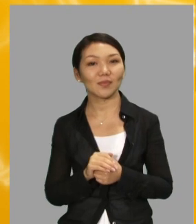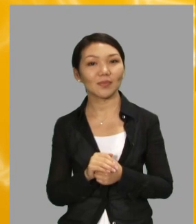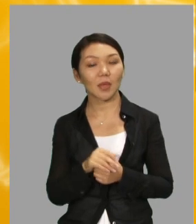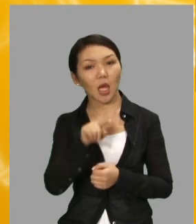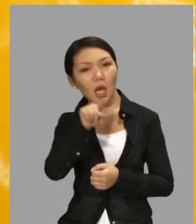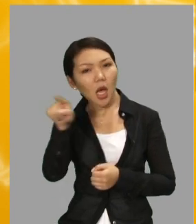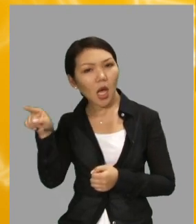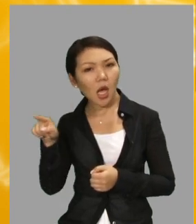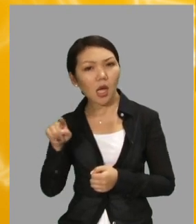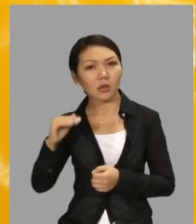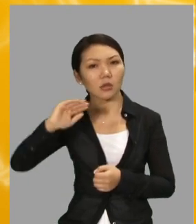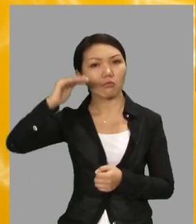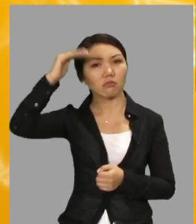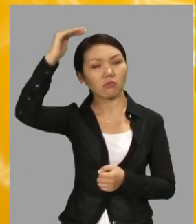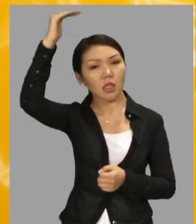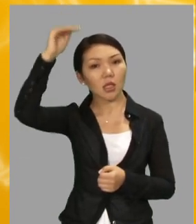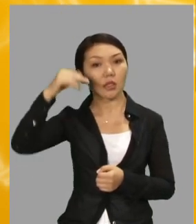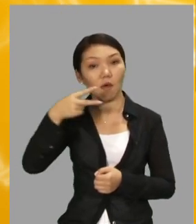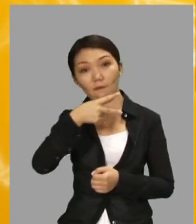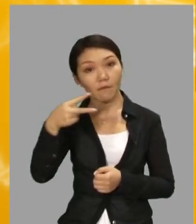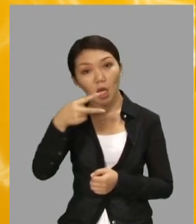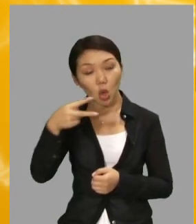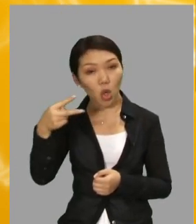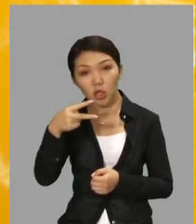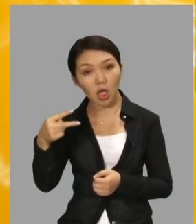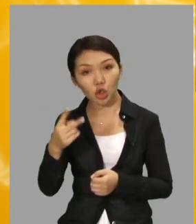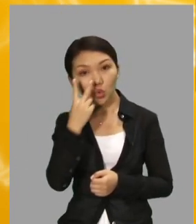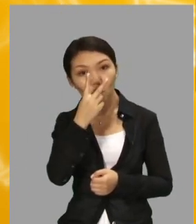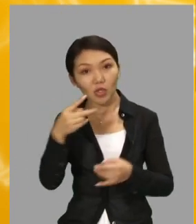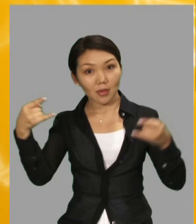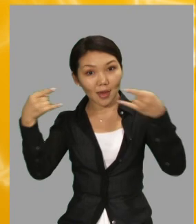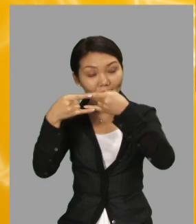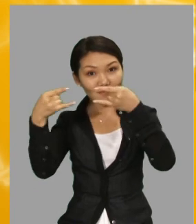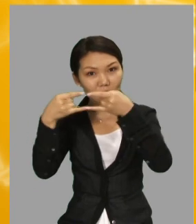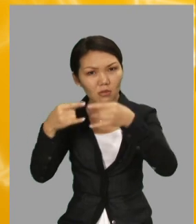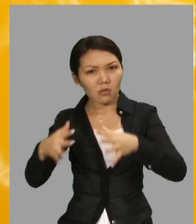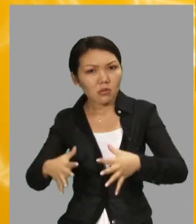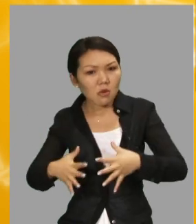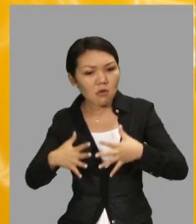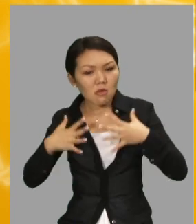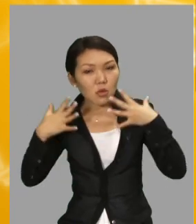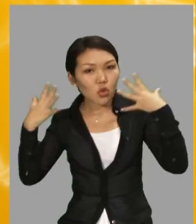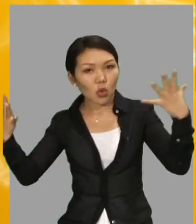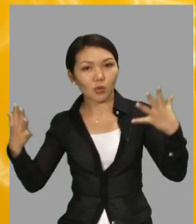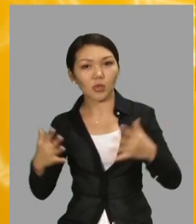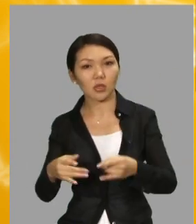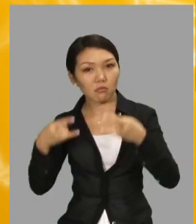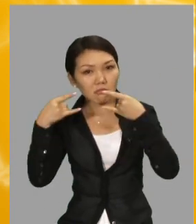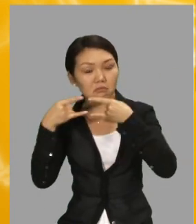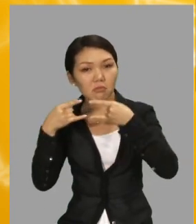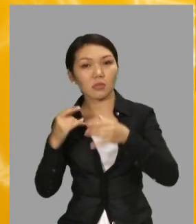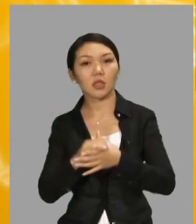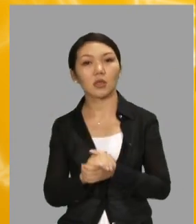Они поднялись на второй этаж и увидели телевизор с огромным экраном.